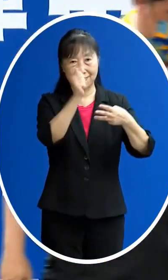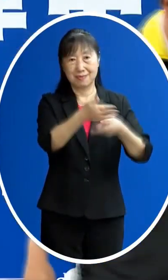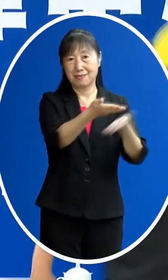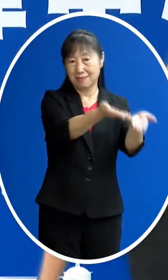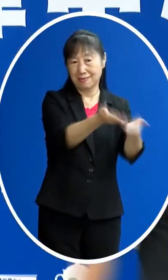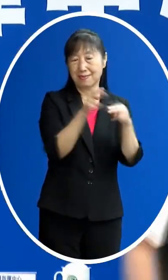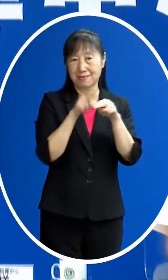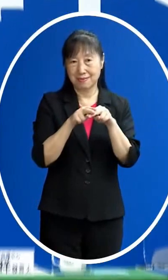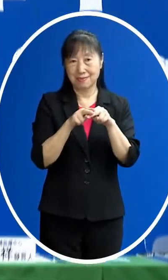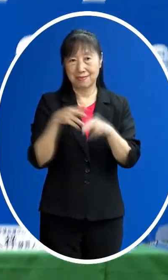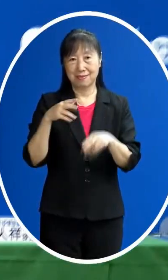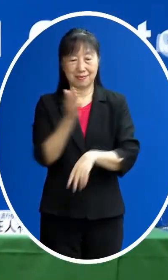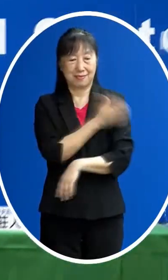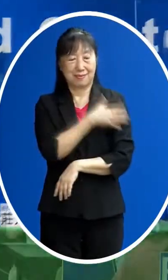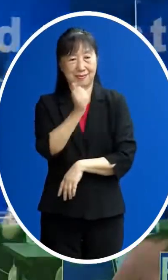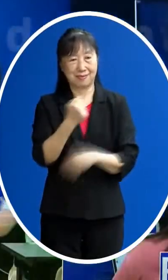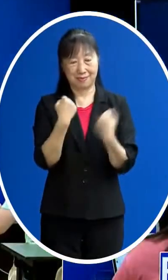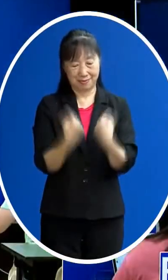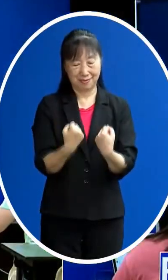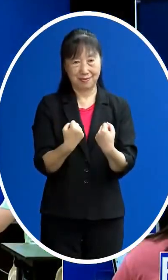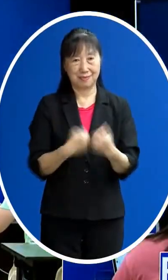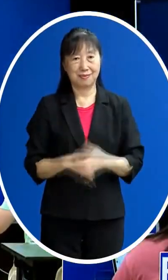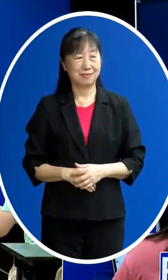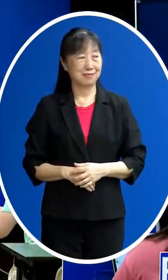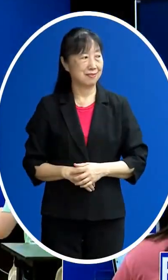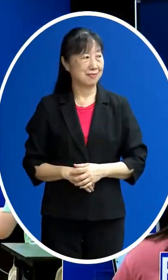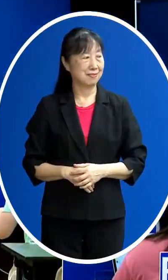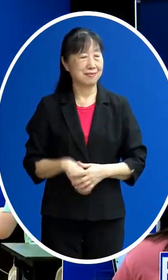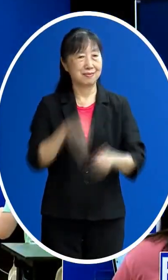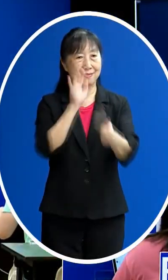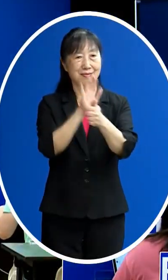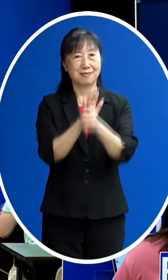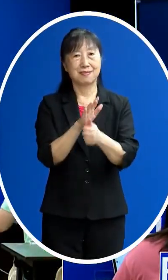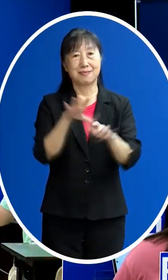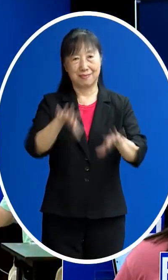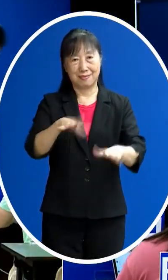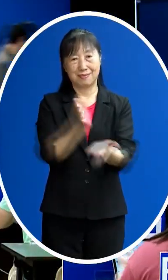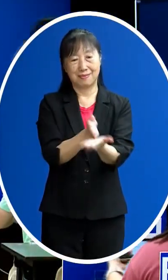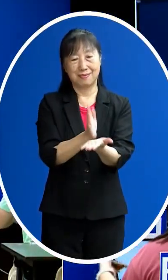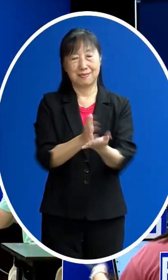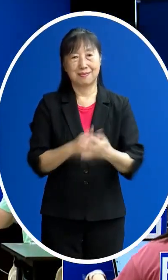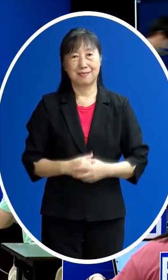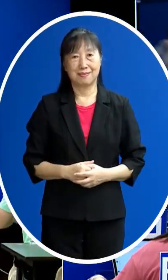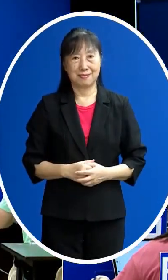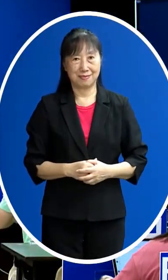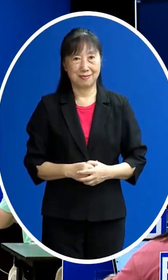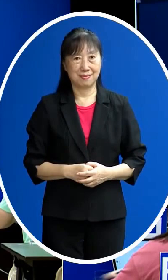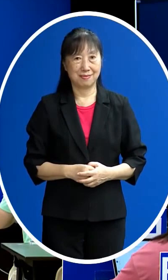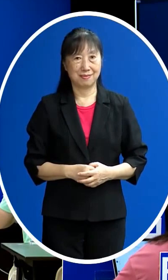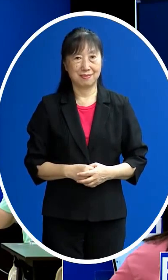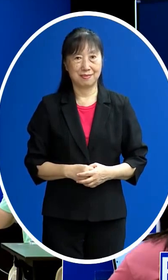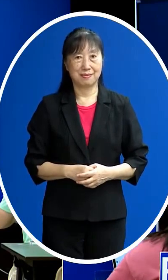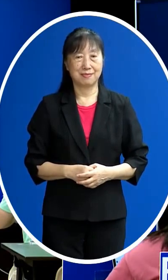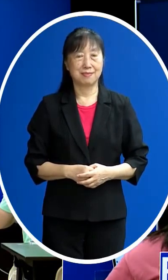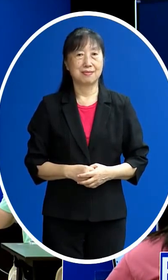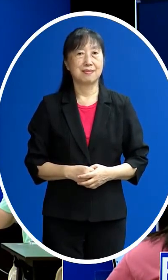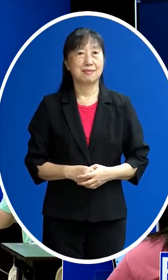请回座，请陈前指挥官先请留步，为我们大家说几句话。